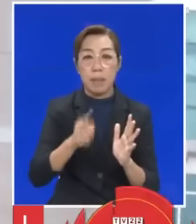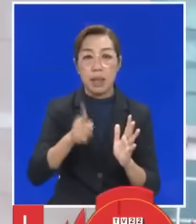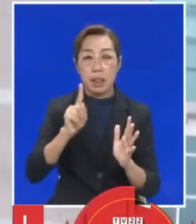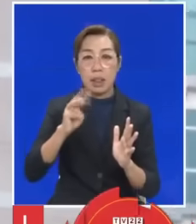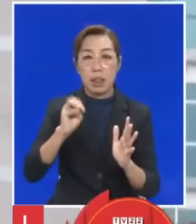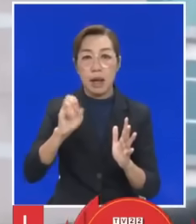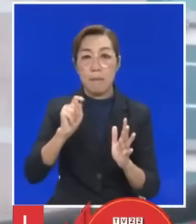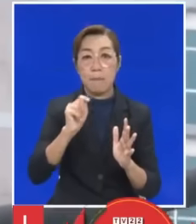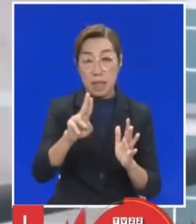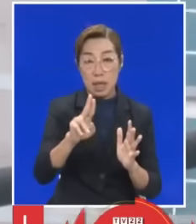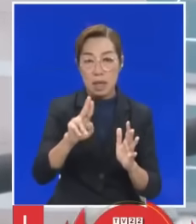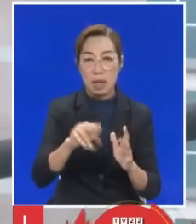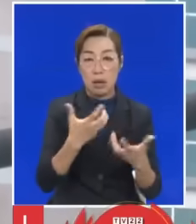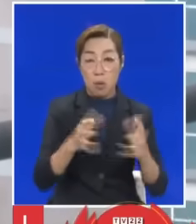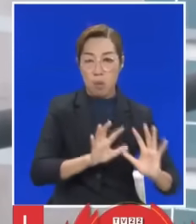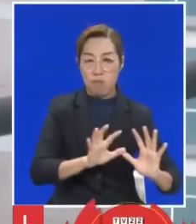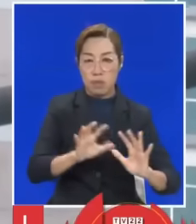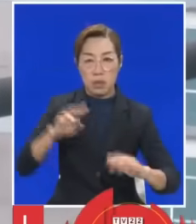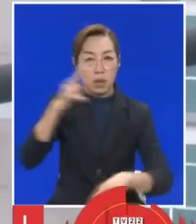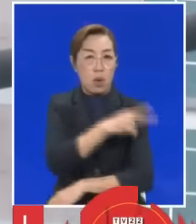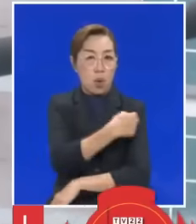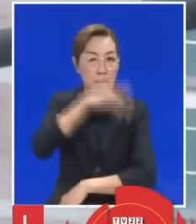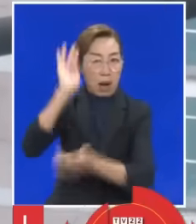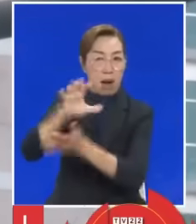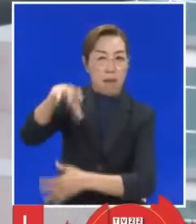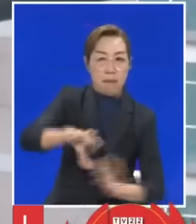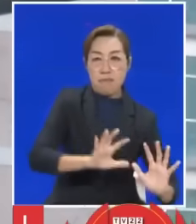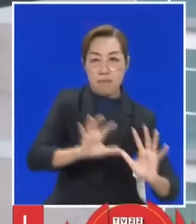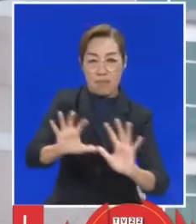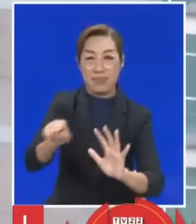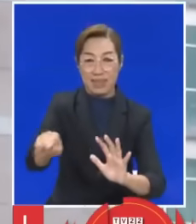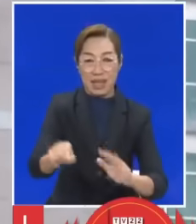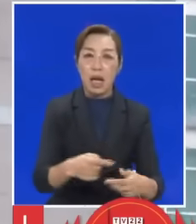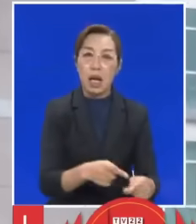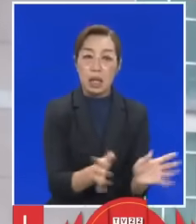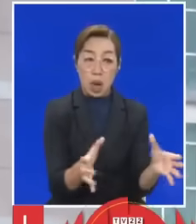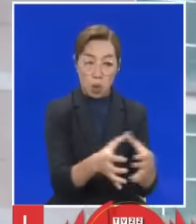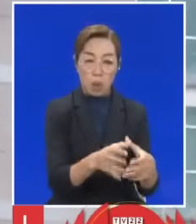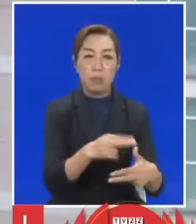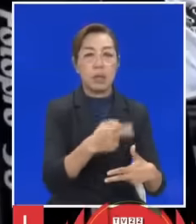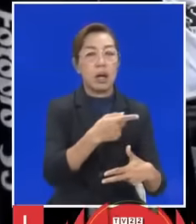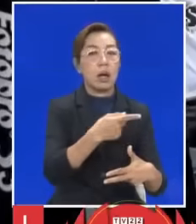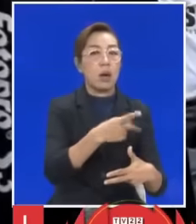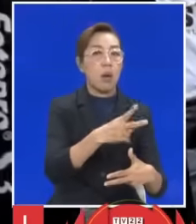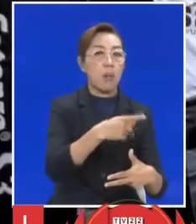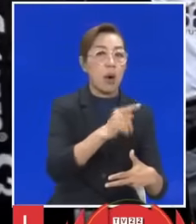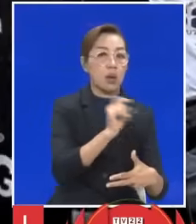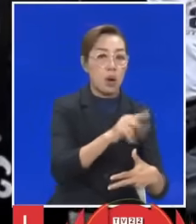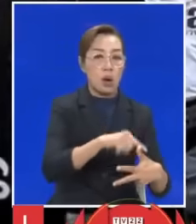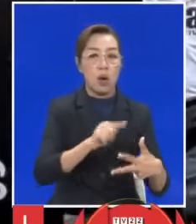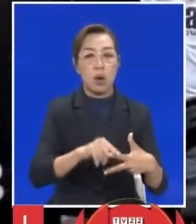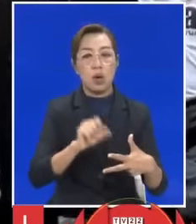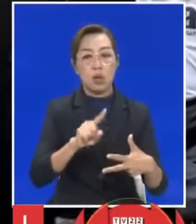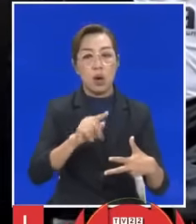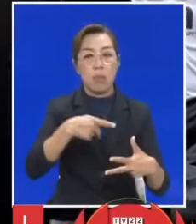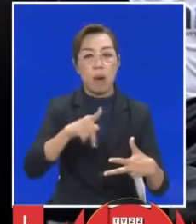ข่ายนักศึกษาปฏิรูปประเทศไทยหรือว่าคปทศูนย์รวมประชาชนปกป้องสถาบันหรือสปปสกองทัพธรรมร่วม